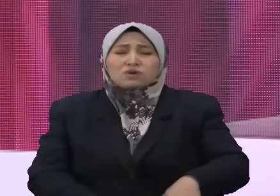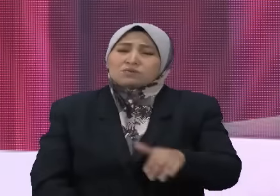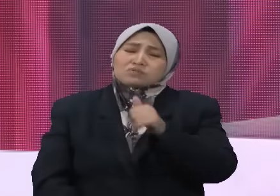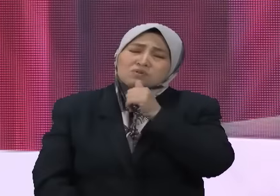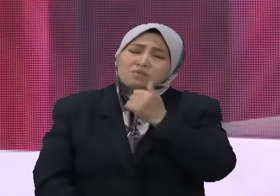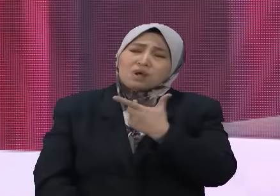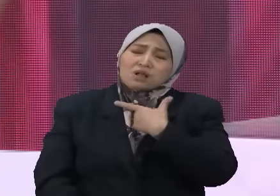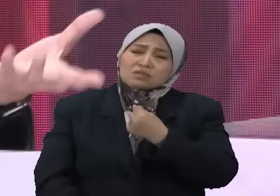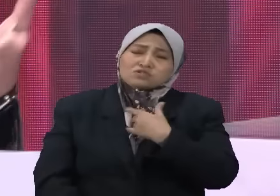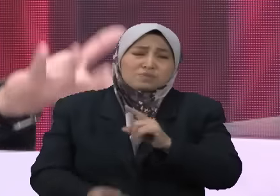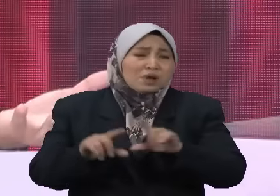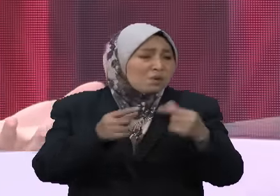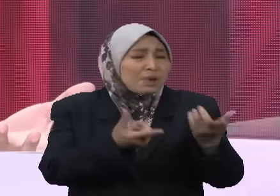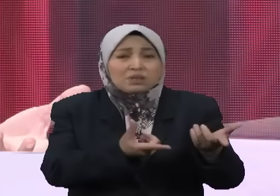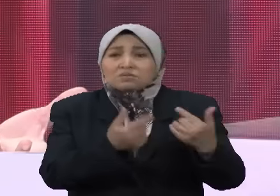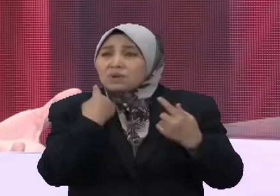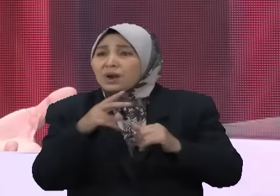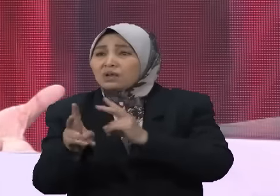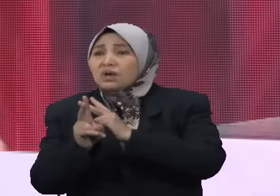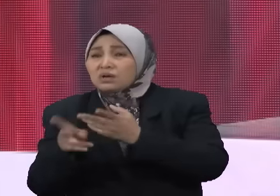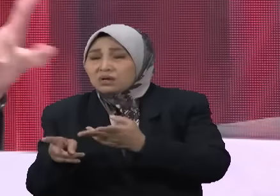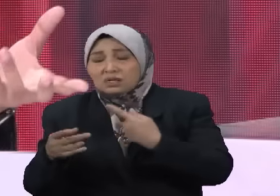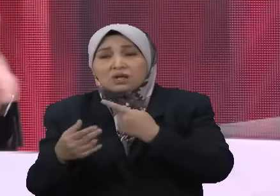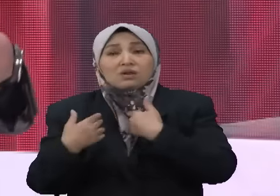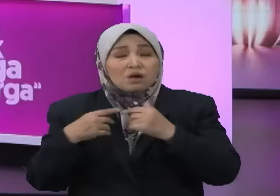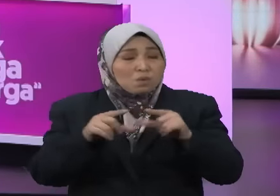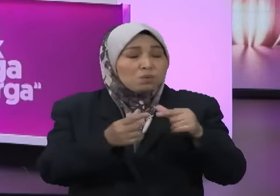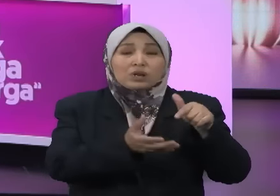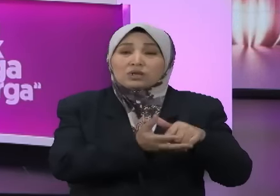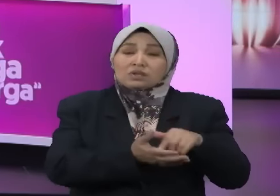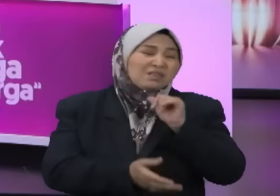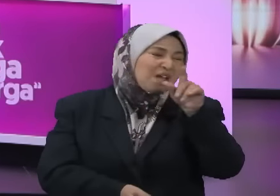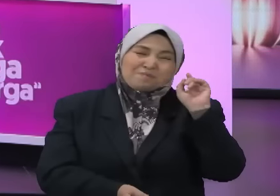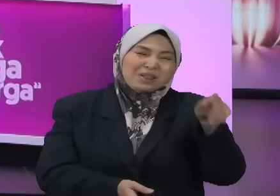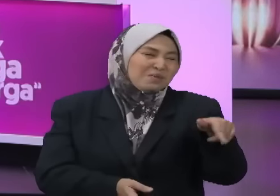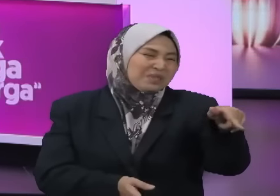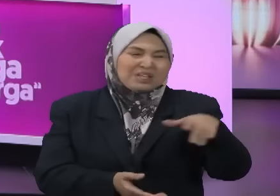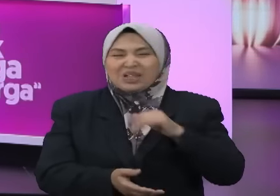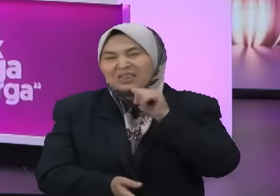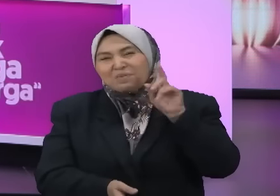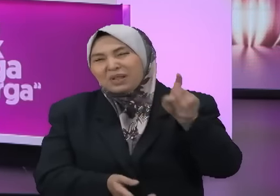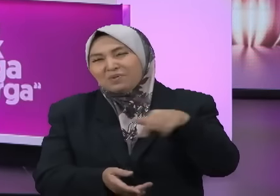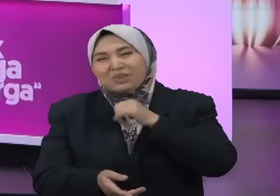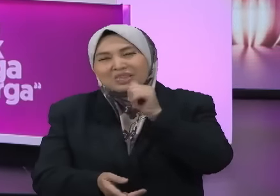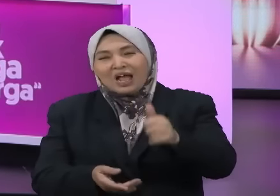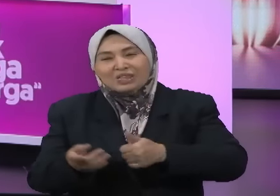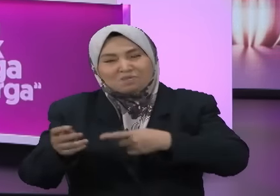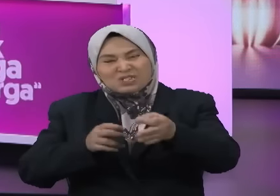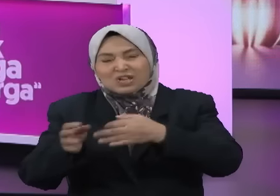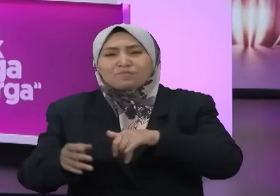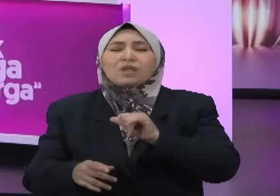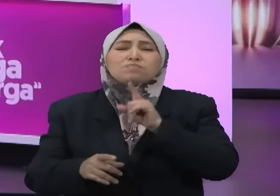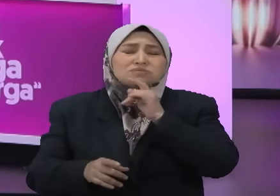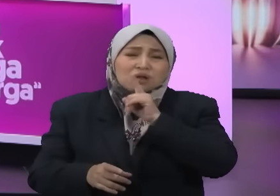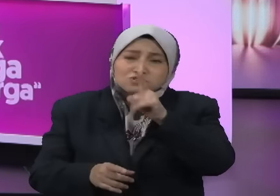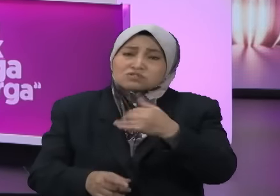hadis-hadis nabi sallallahaihi wasallam tetapi Golongan ini siapa Nak jaga kita asik kata golongan ini tak perlu mereka ni tidak tidak ditaklifkan ke apa sebenarnya